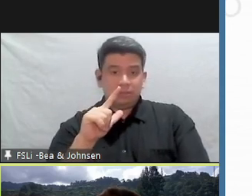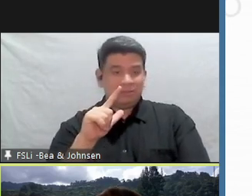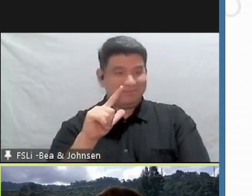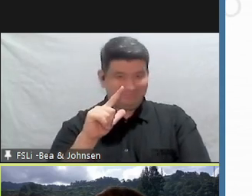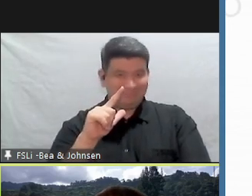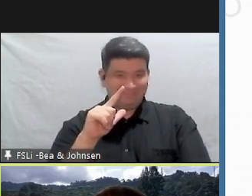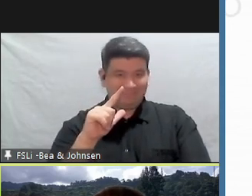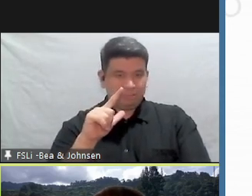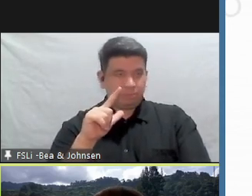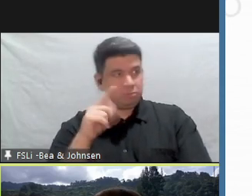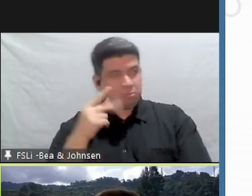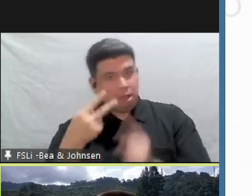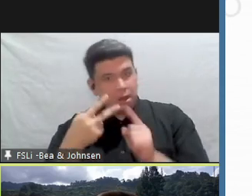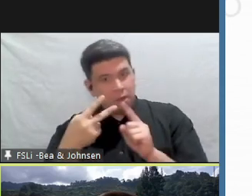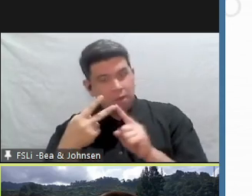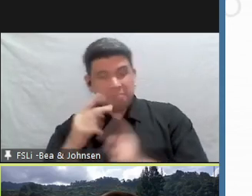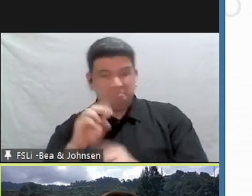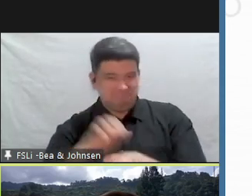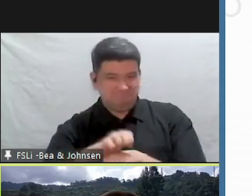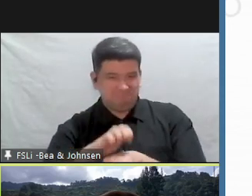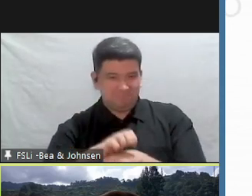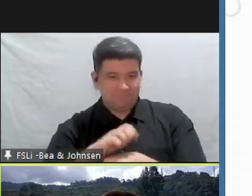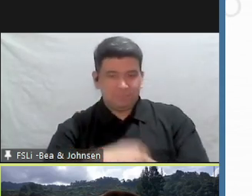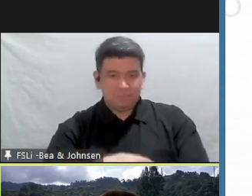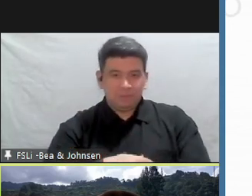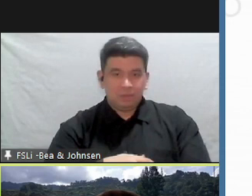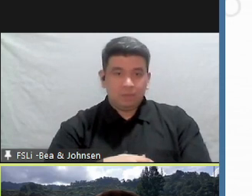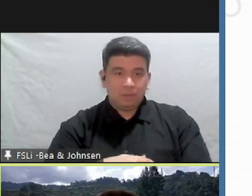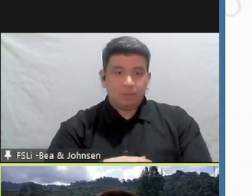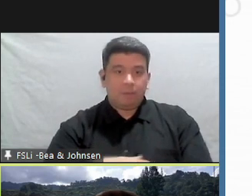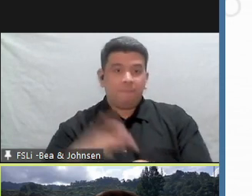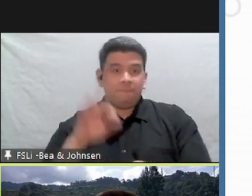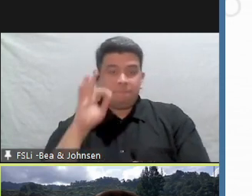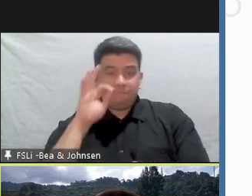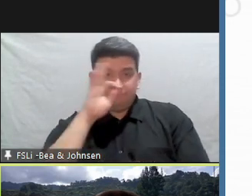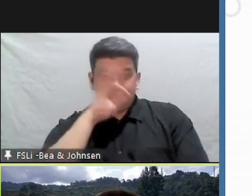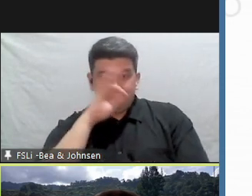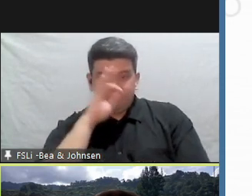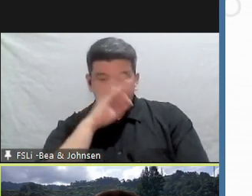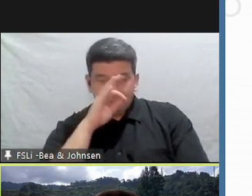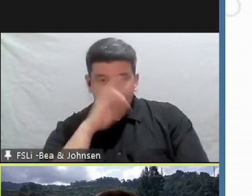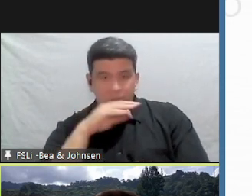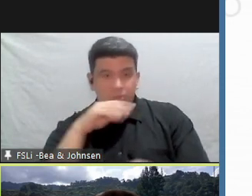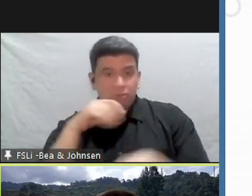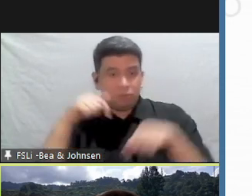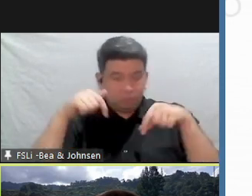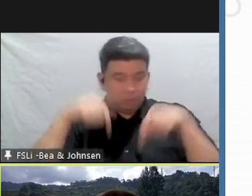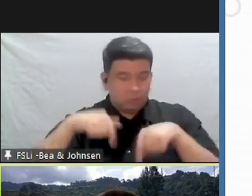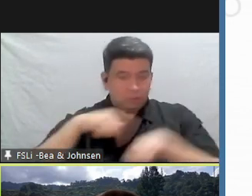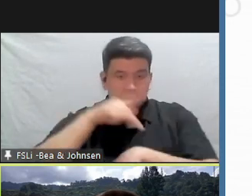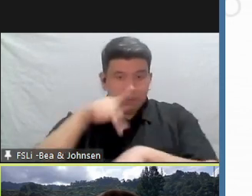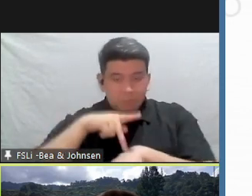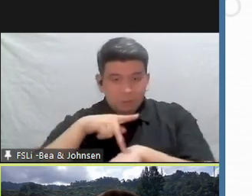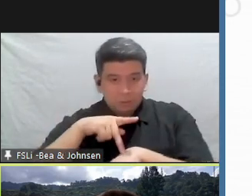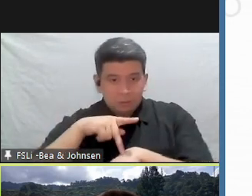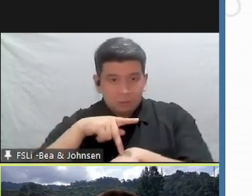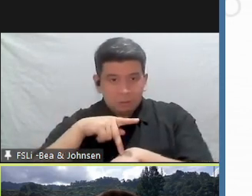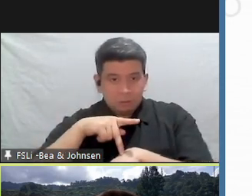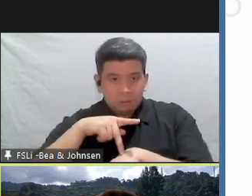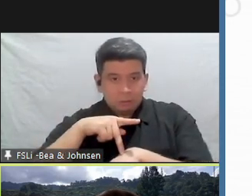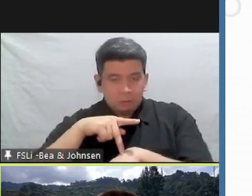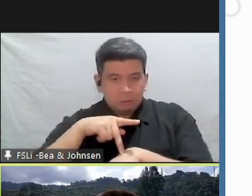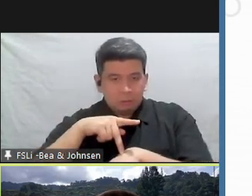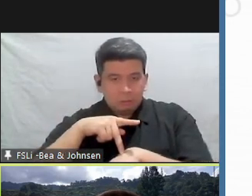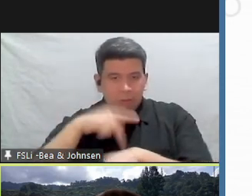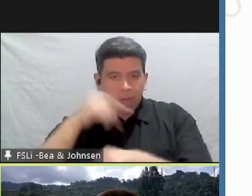ay nasa kulelat dahil patuloy pa rin ang paggamit natin ng English as language of assessment.